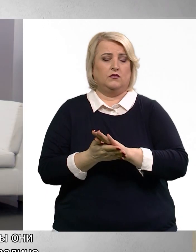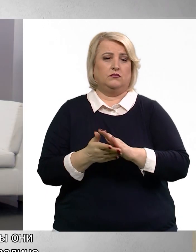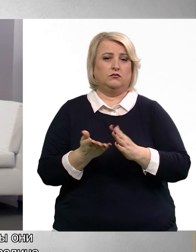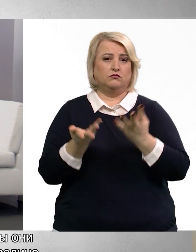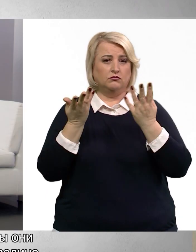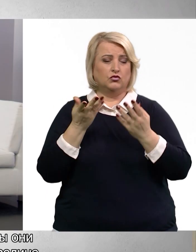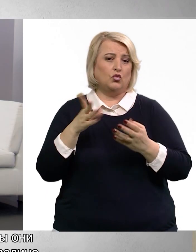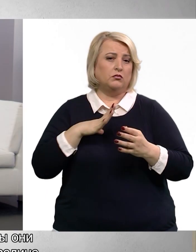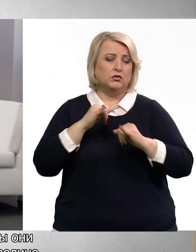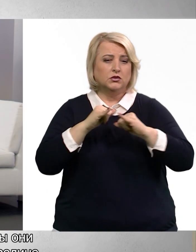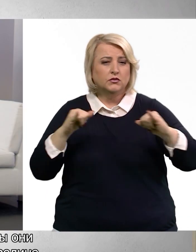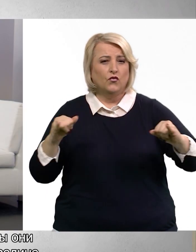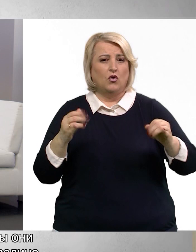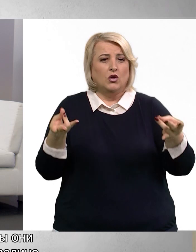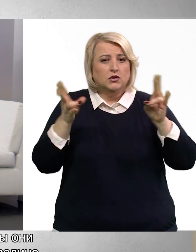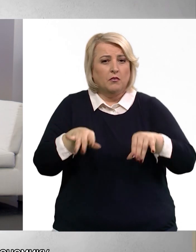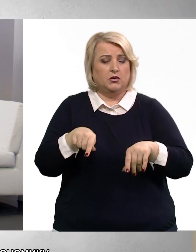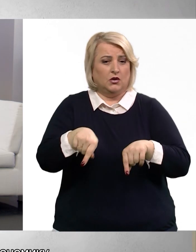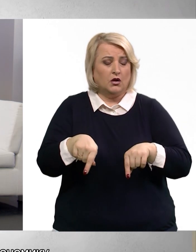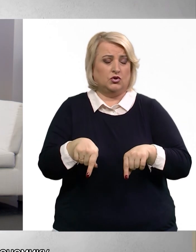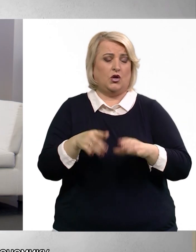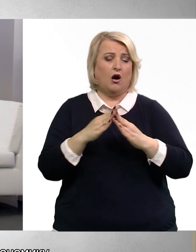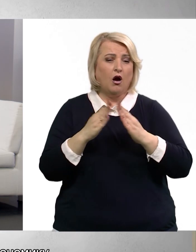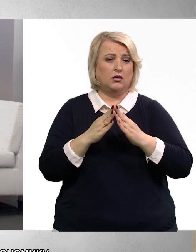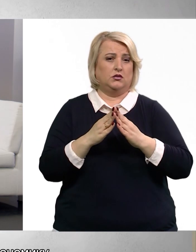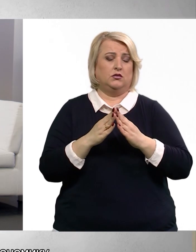și să rămână ulterior aici acasă și să dezvolte